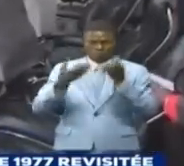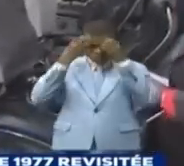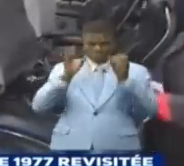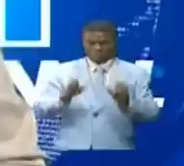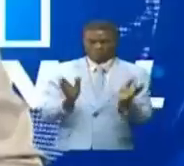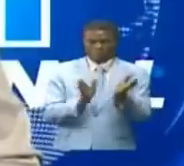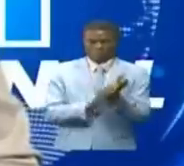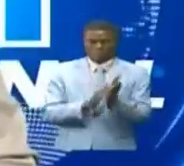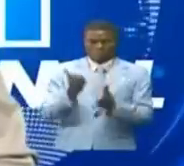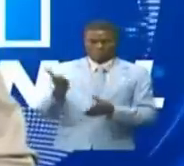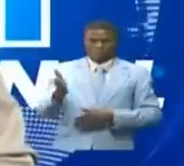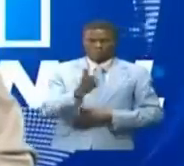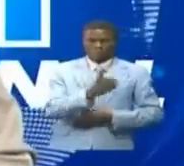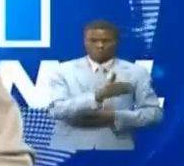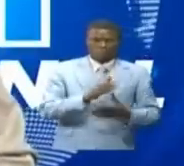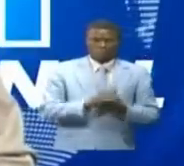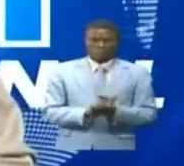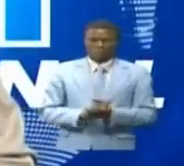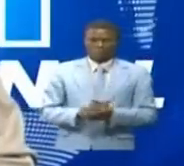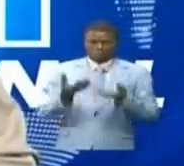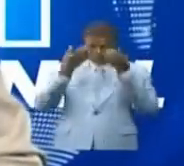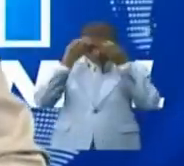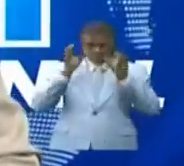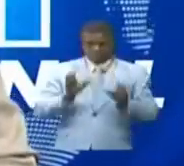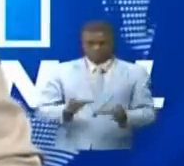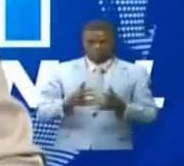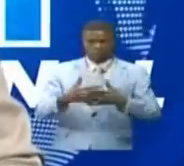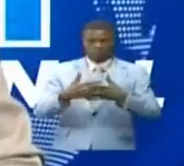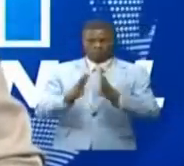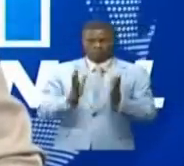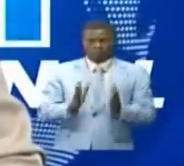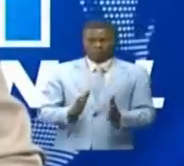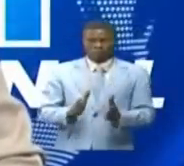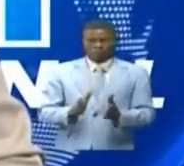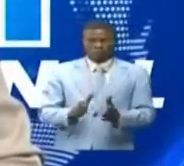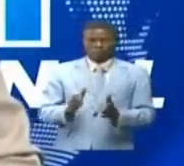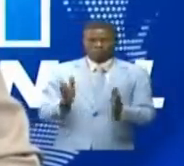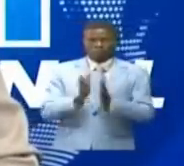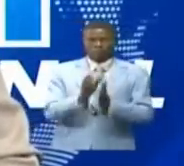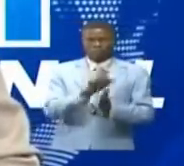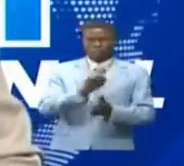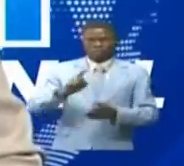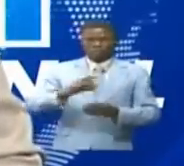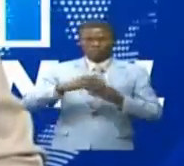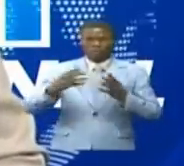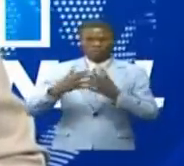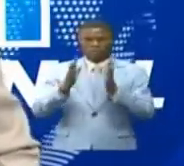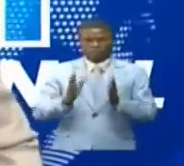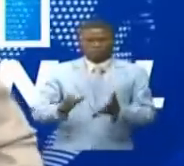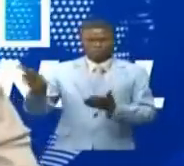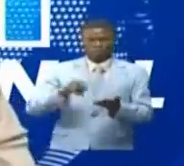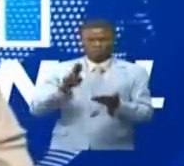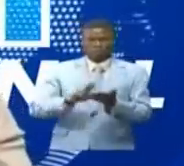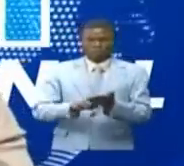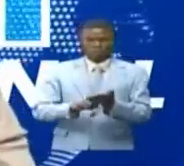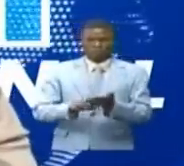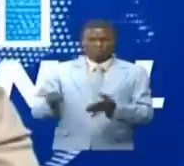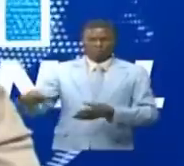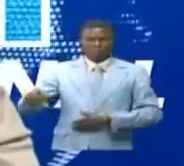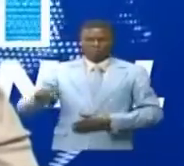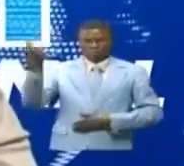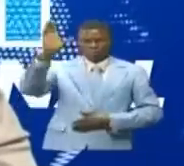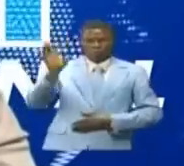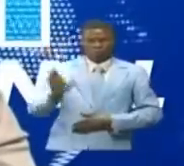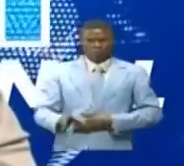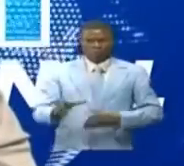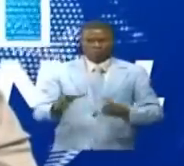scolaire. Une convention de partenariat à hauteur de 10 000 dollars américains a été signée entre la province du Congo